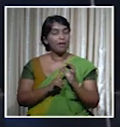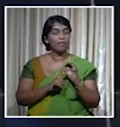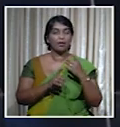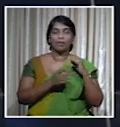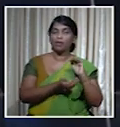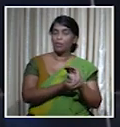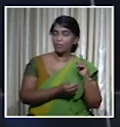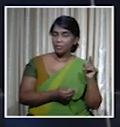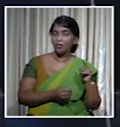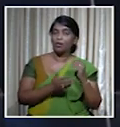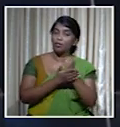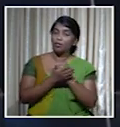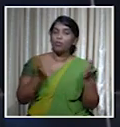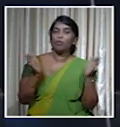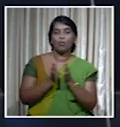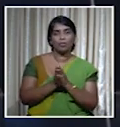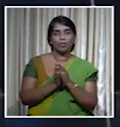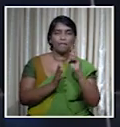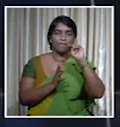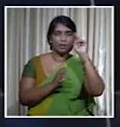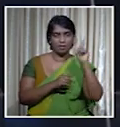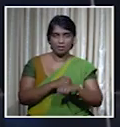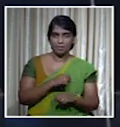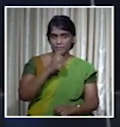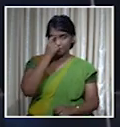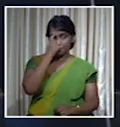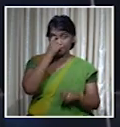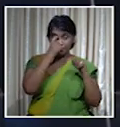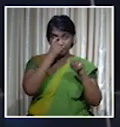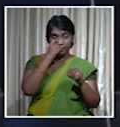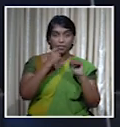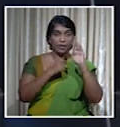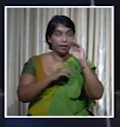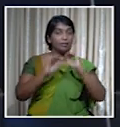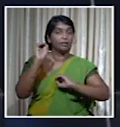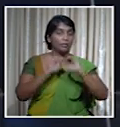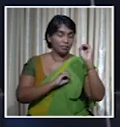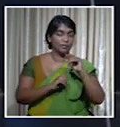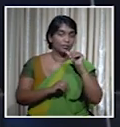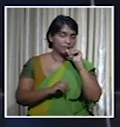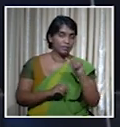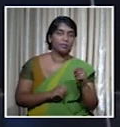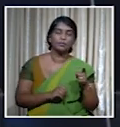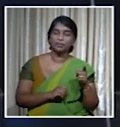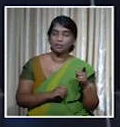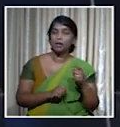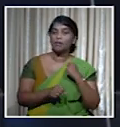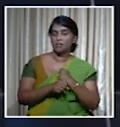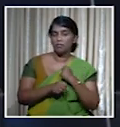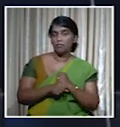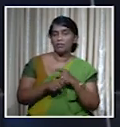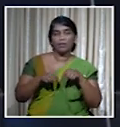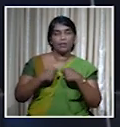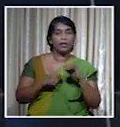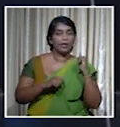අංශේ සියල්ල එකතු කරාම රුපියල් 20000ක් විතර. අද ගත්තොත් 140ක්ම ඇත්තටම රජය මගින්